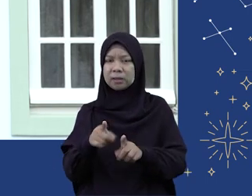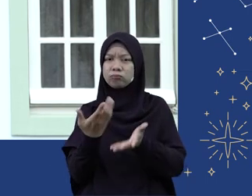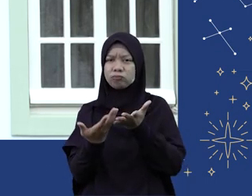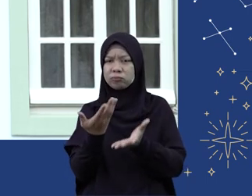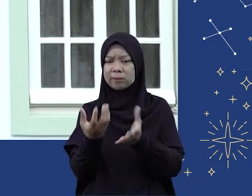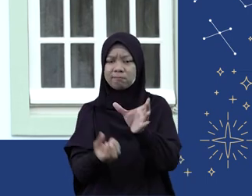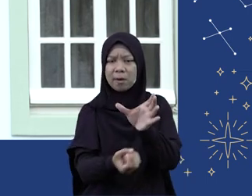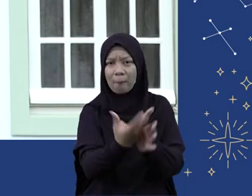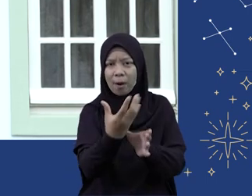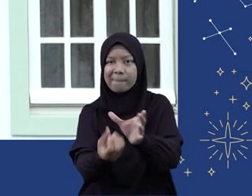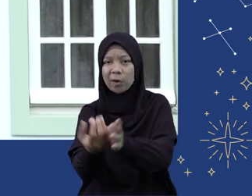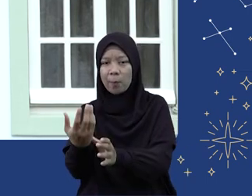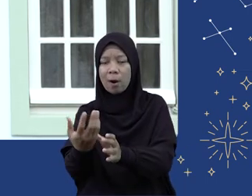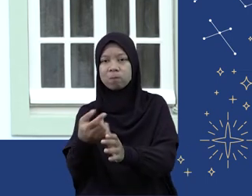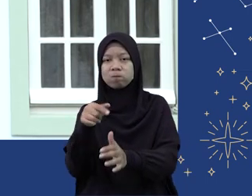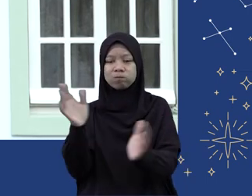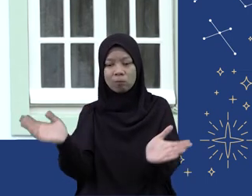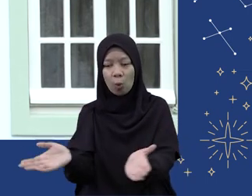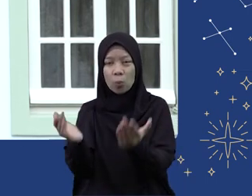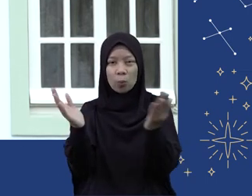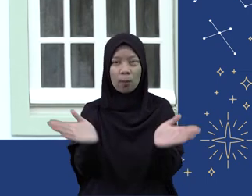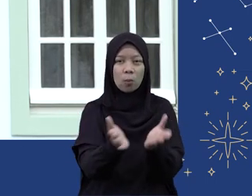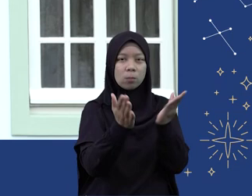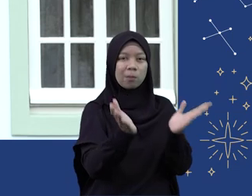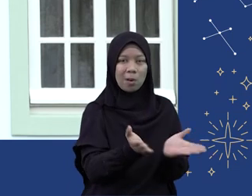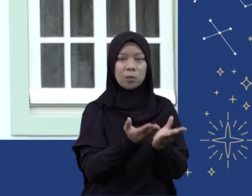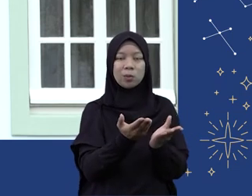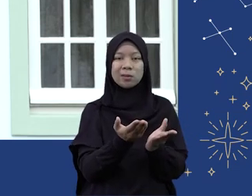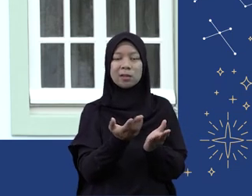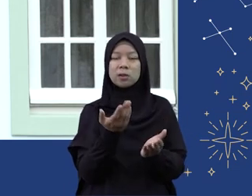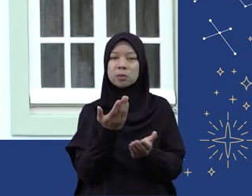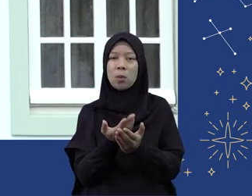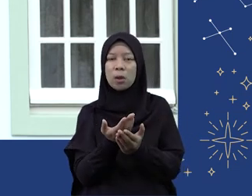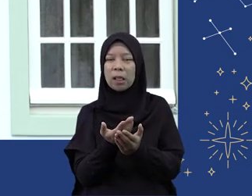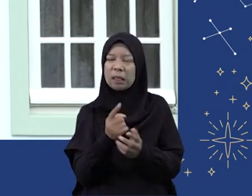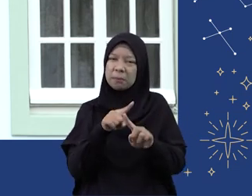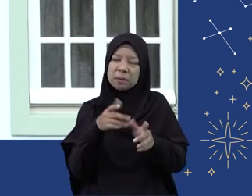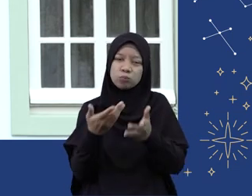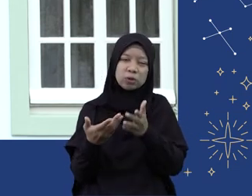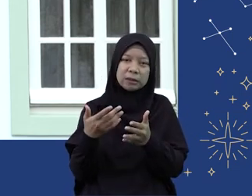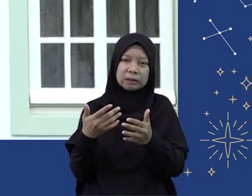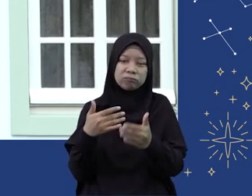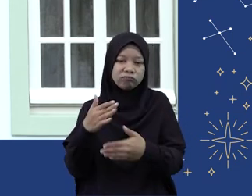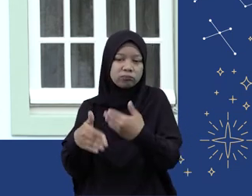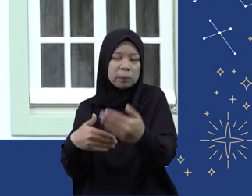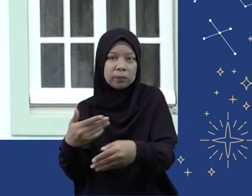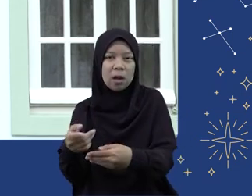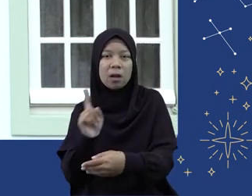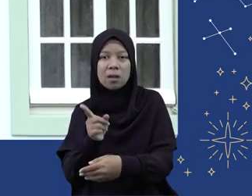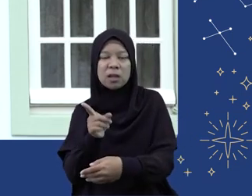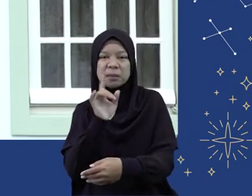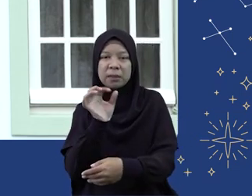ada di sekeliling dari bahasa ini mudah-mudahan bisa saja fungsinya menjadi